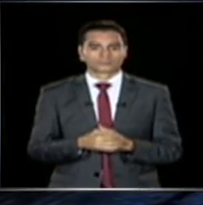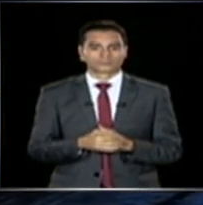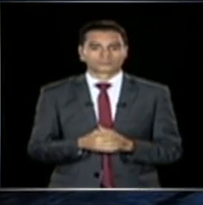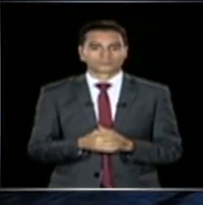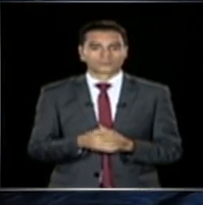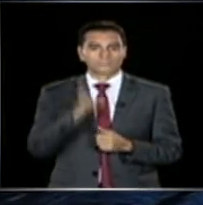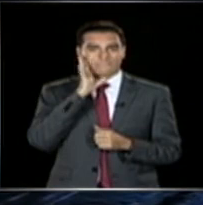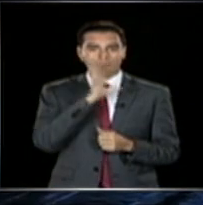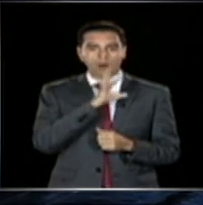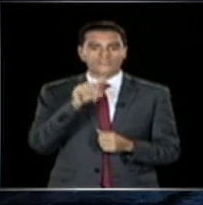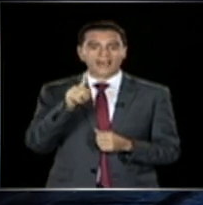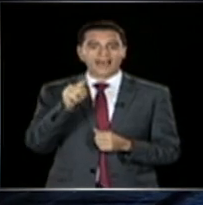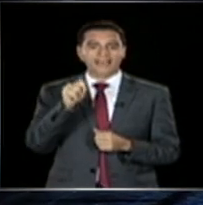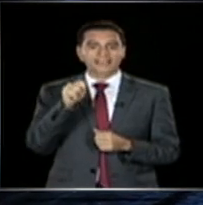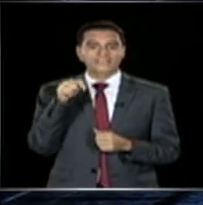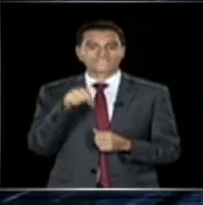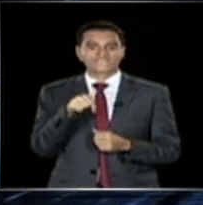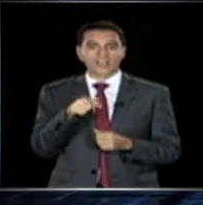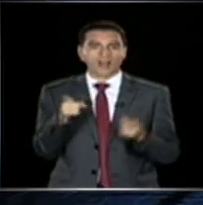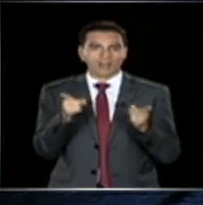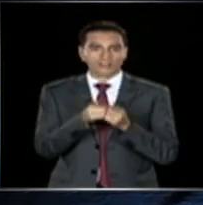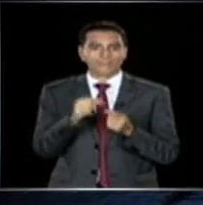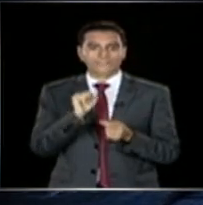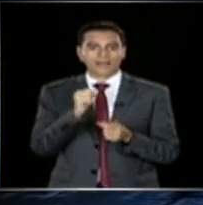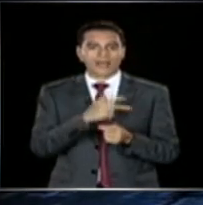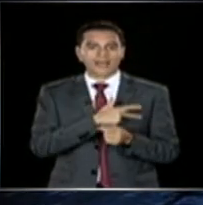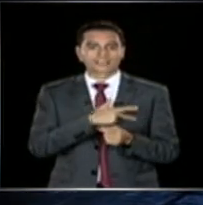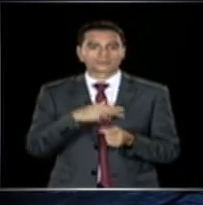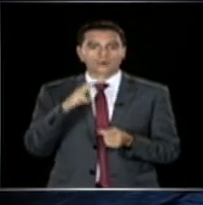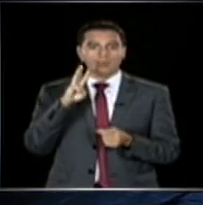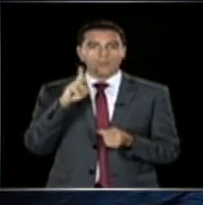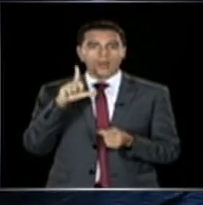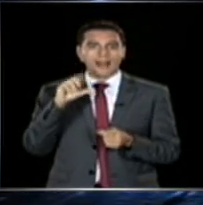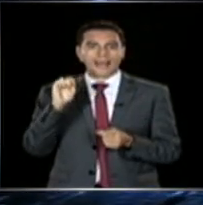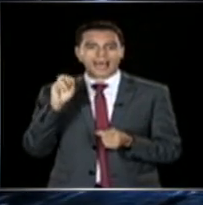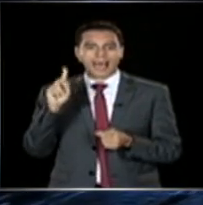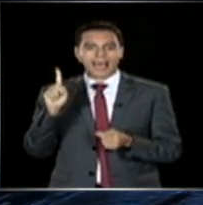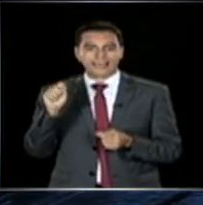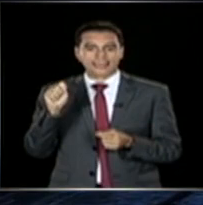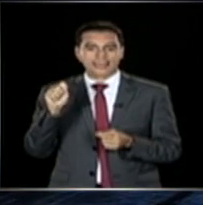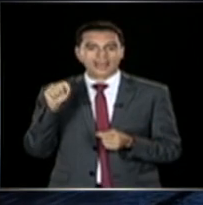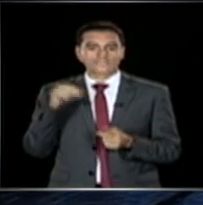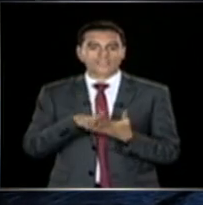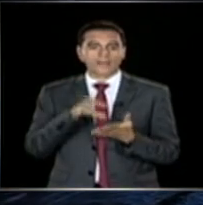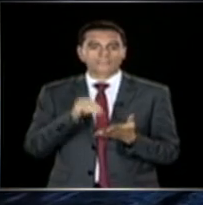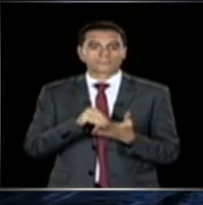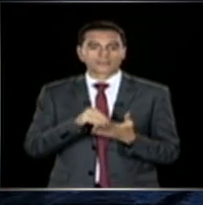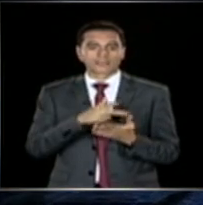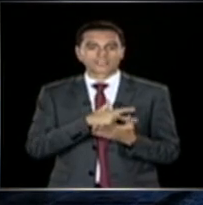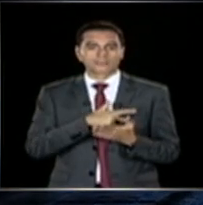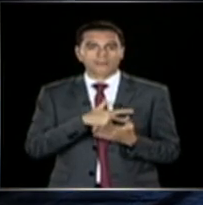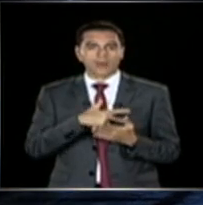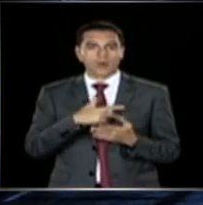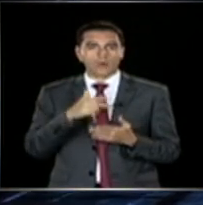إلى ماذا يرمز الحرف N في الاختصار WLAN، والذي يبدأ